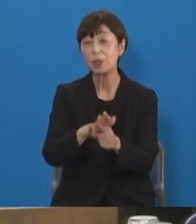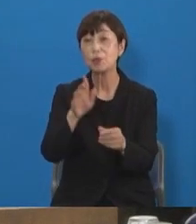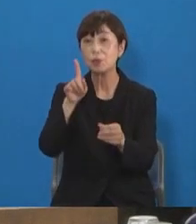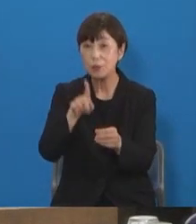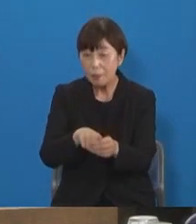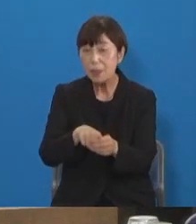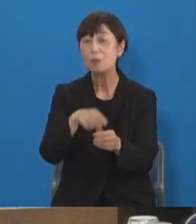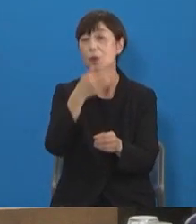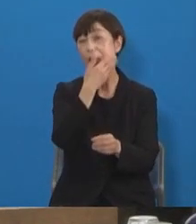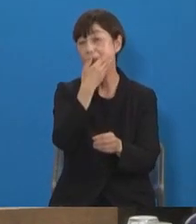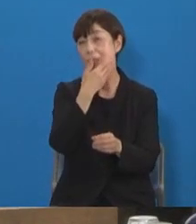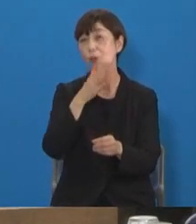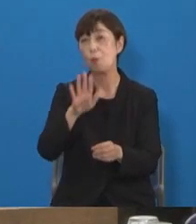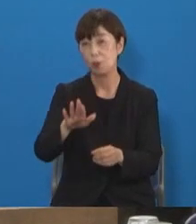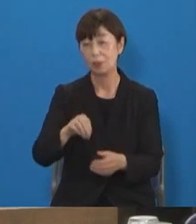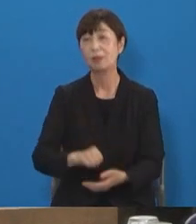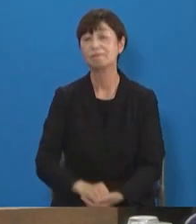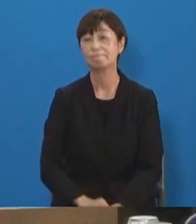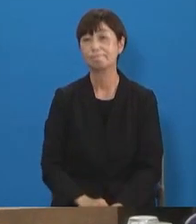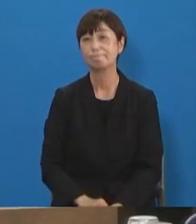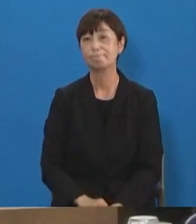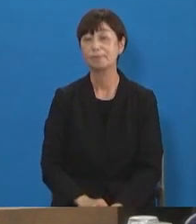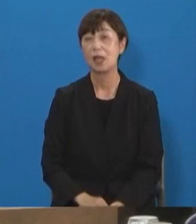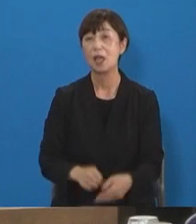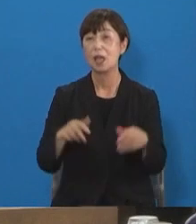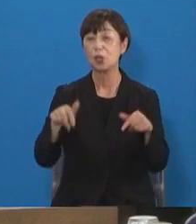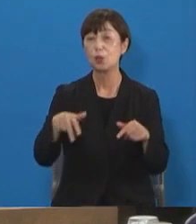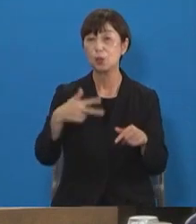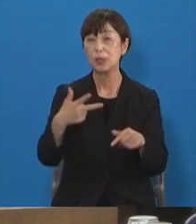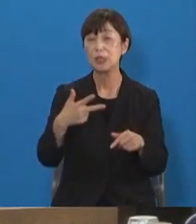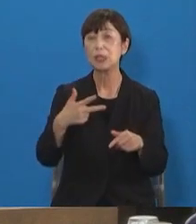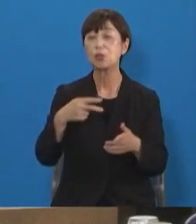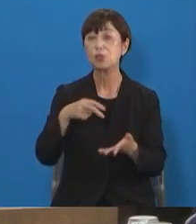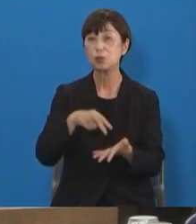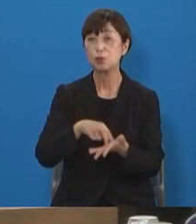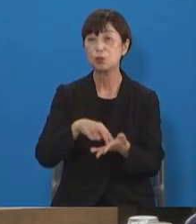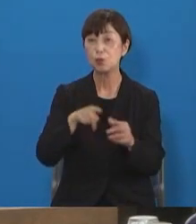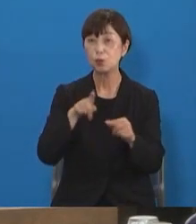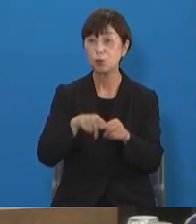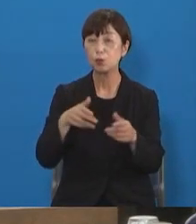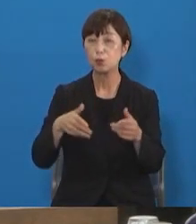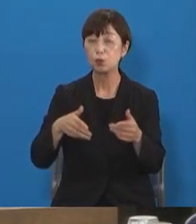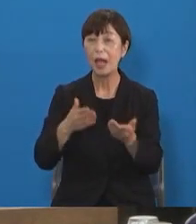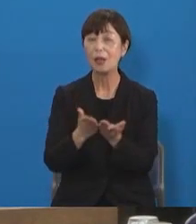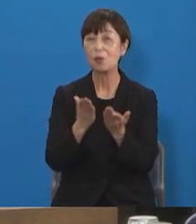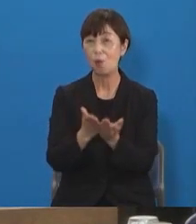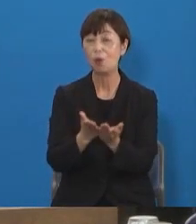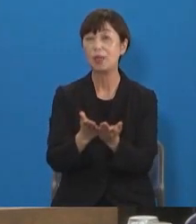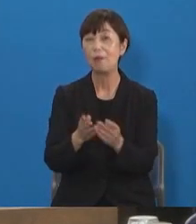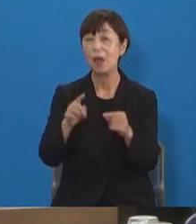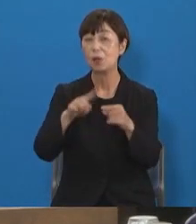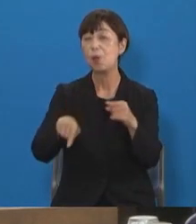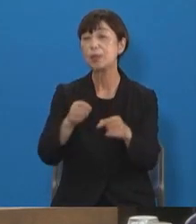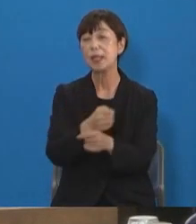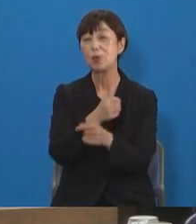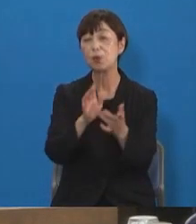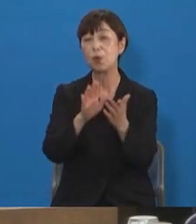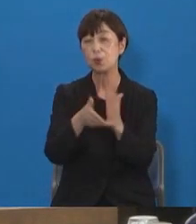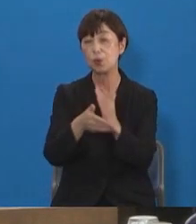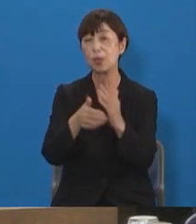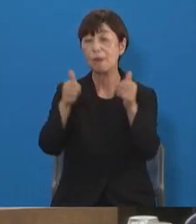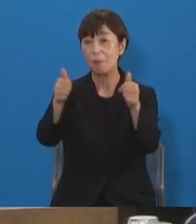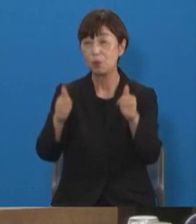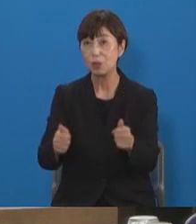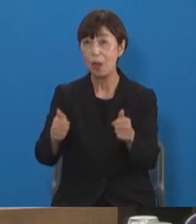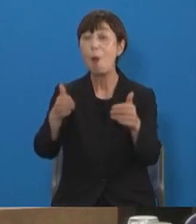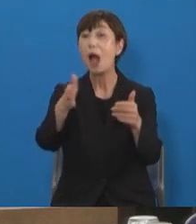非常に重要であります。現在、京都市立中学校では、厚生労働省が作成した中学生向けポスターの掲示等を行